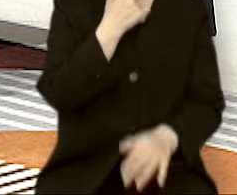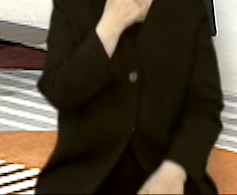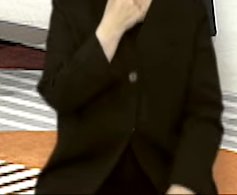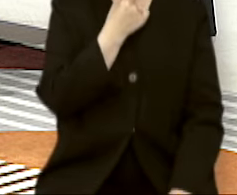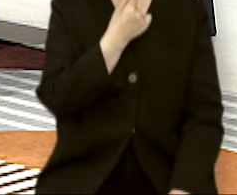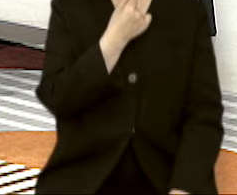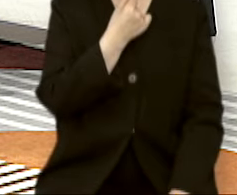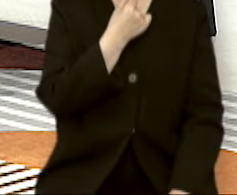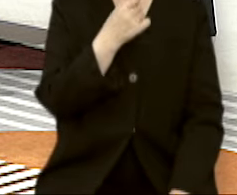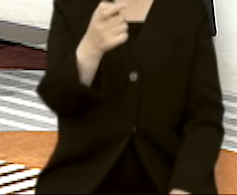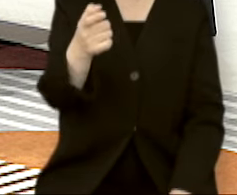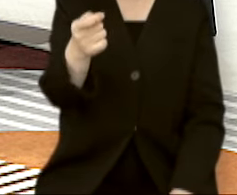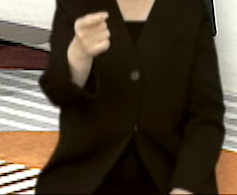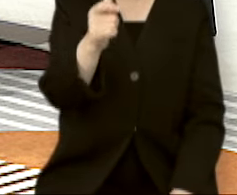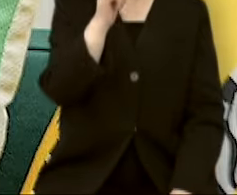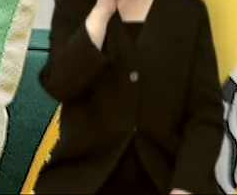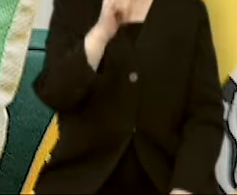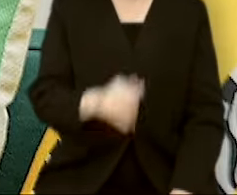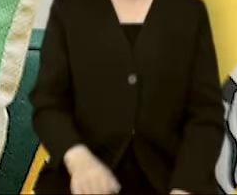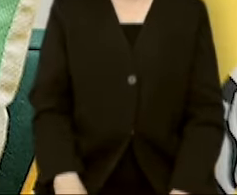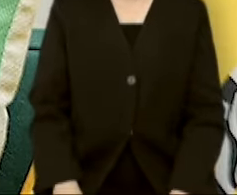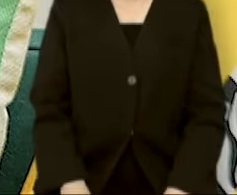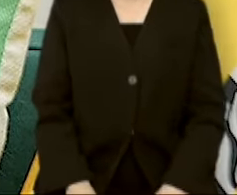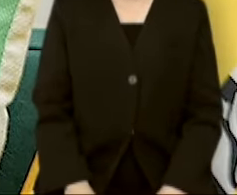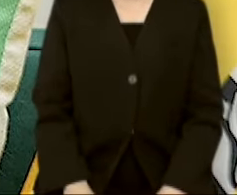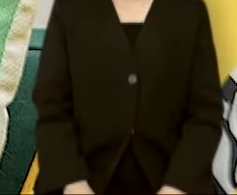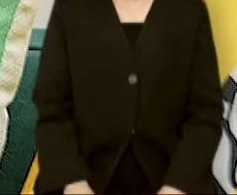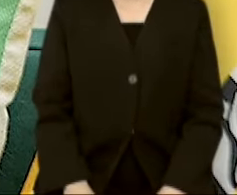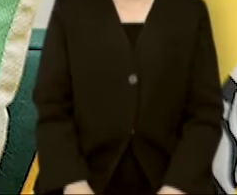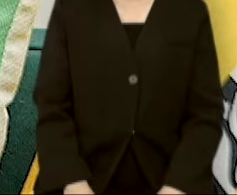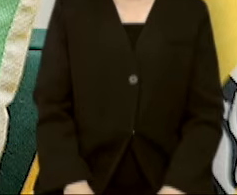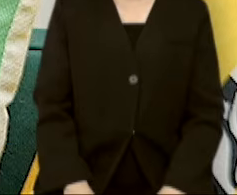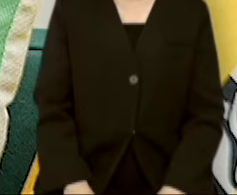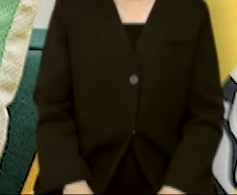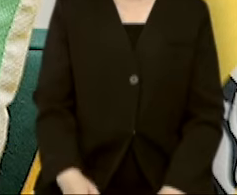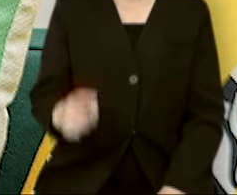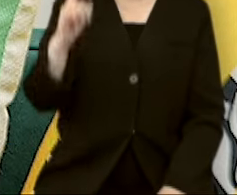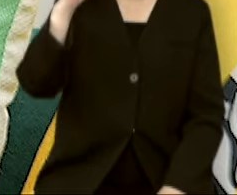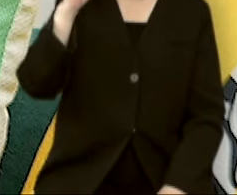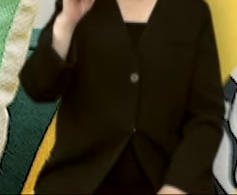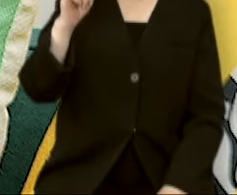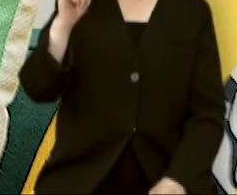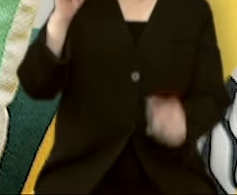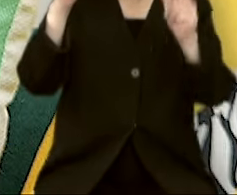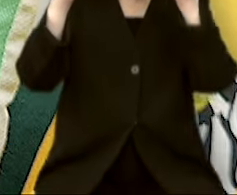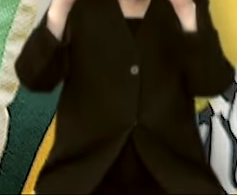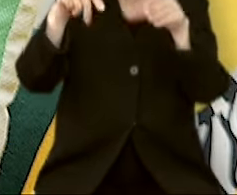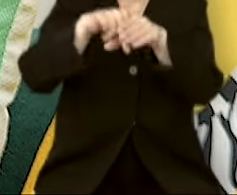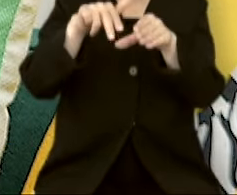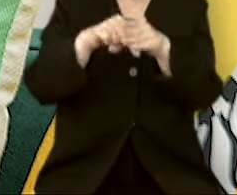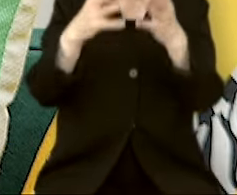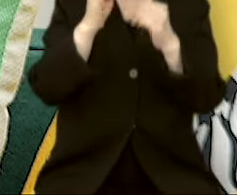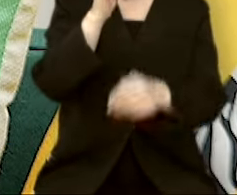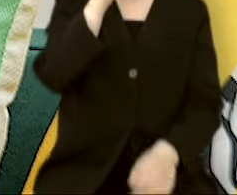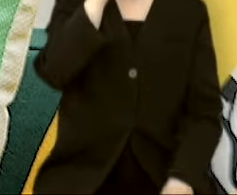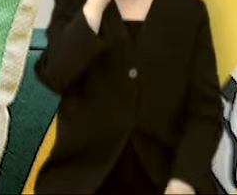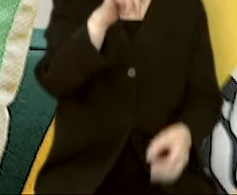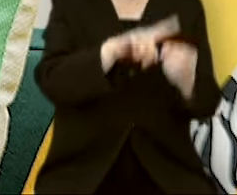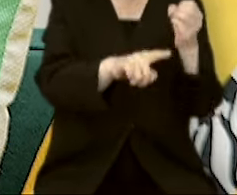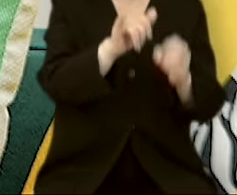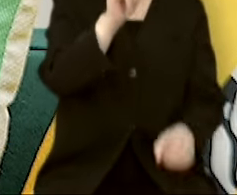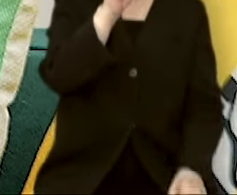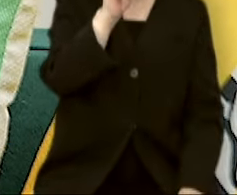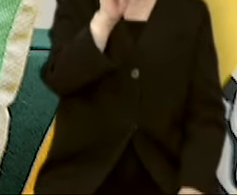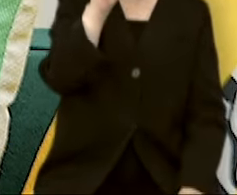네. 이제 채널을 이렇게 돌렸어요. 계속 여러 힌두교 채널들이 다 나와요. 불교 채널도 나오고 인도